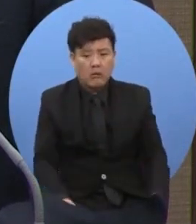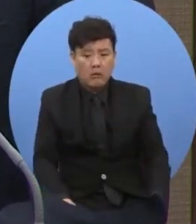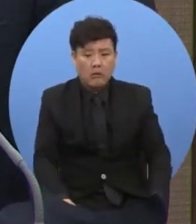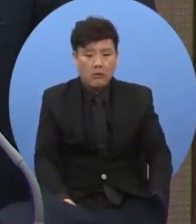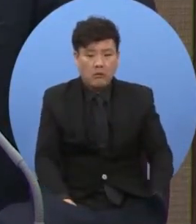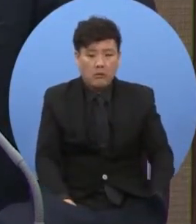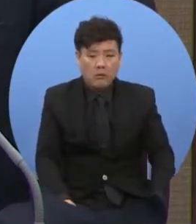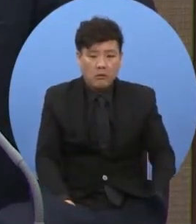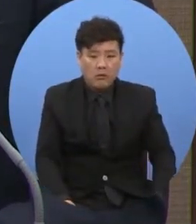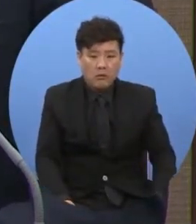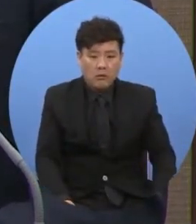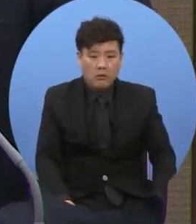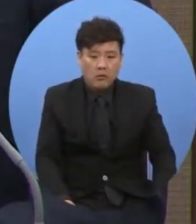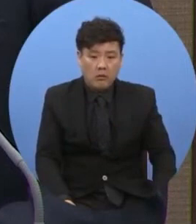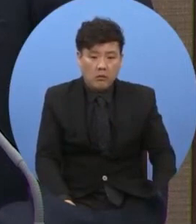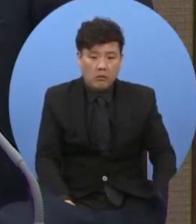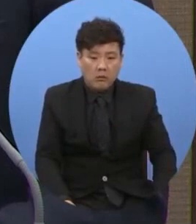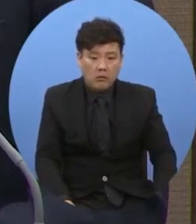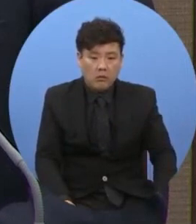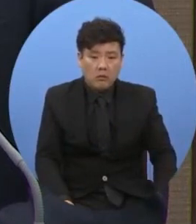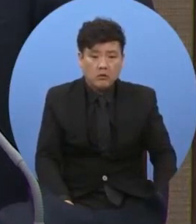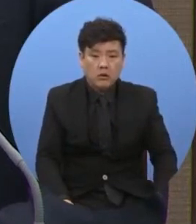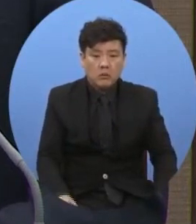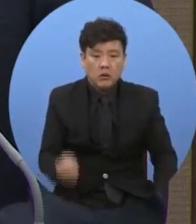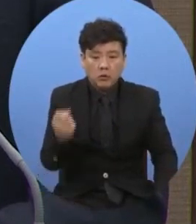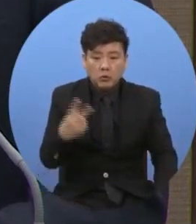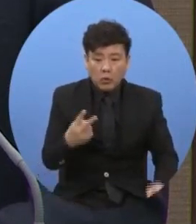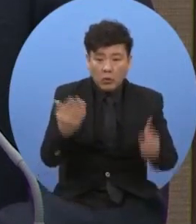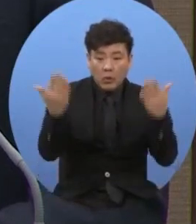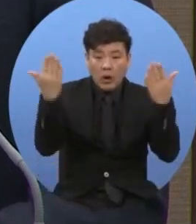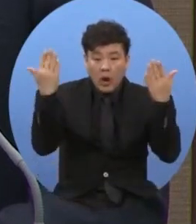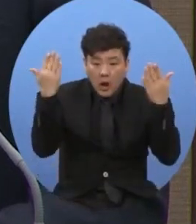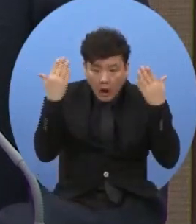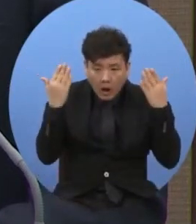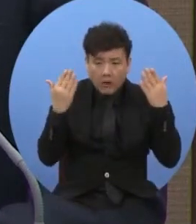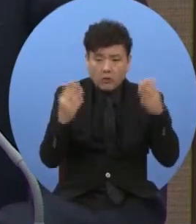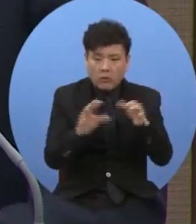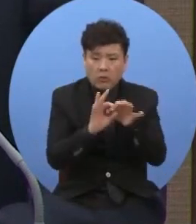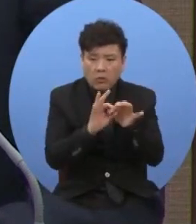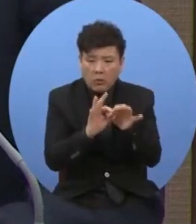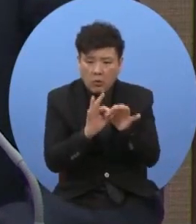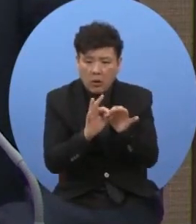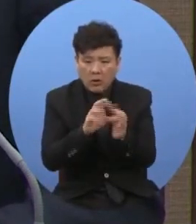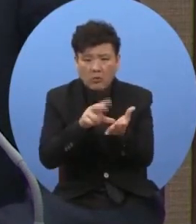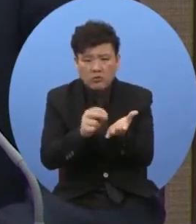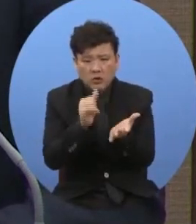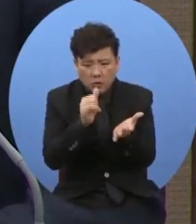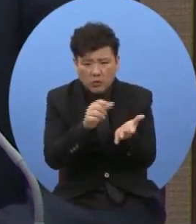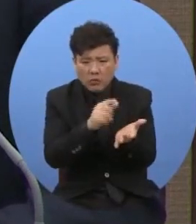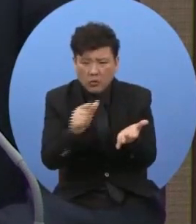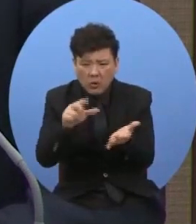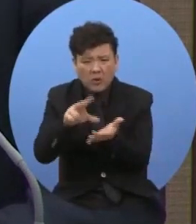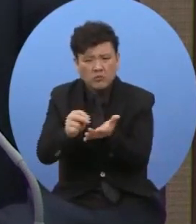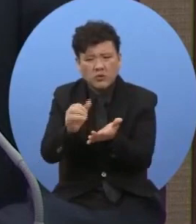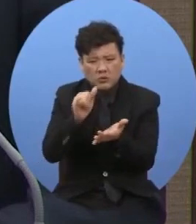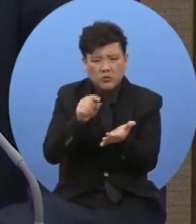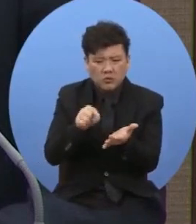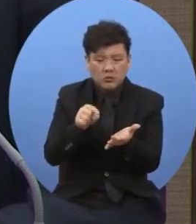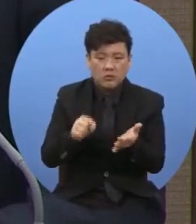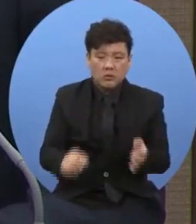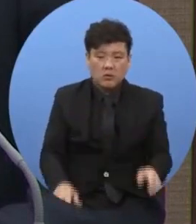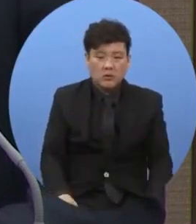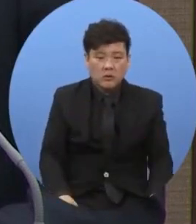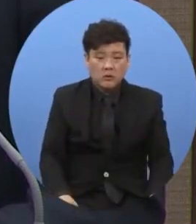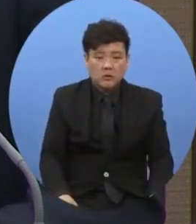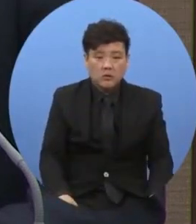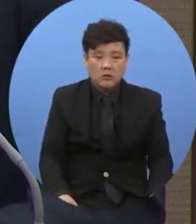교란이 됐었고 여러 가지 합쳐졌을 때 학군 문제 이런 것도 있고 부작용도 분명히 있을 겁니다. 저는 그래서 좀 제로 베이스부터 다시 시작해야 된다고